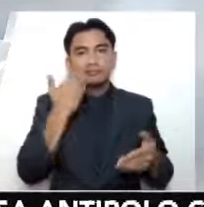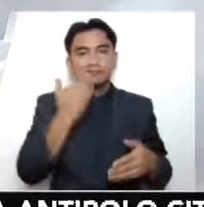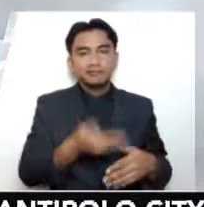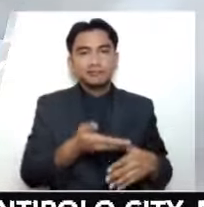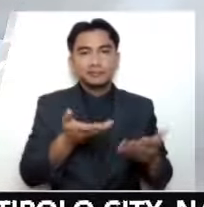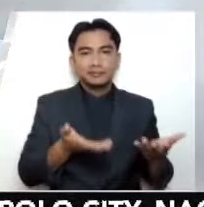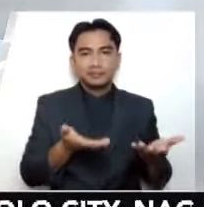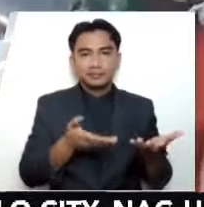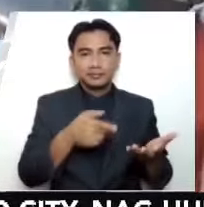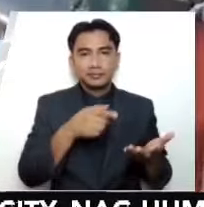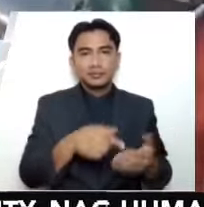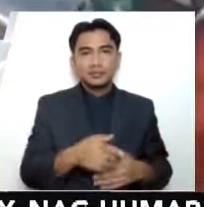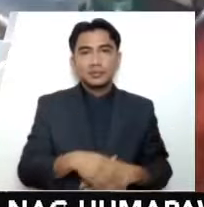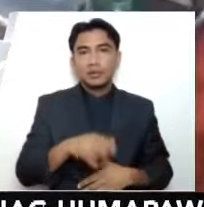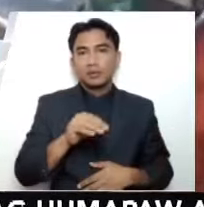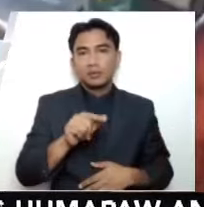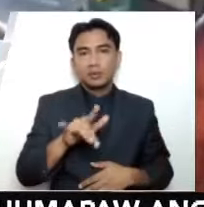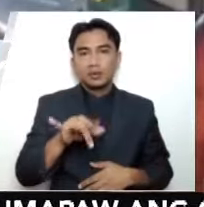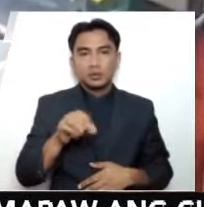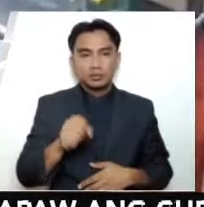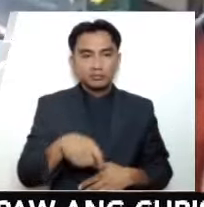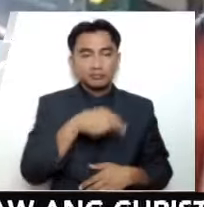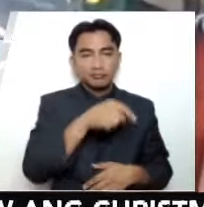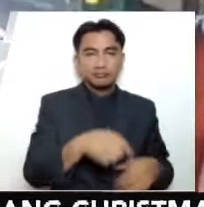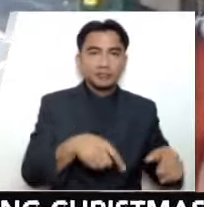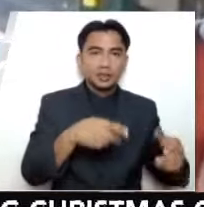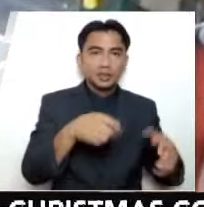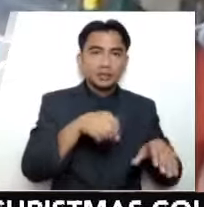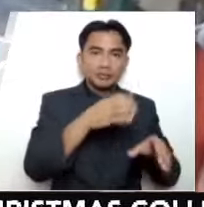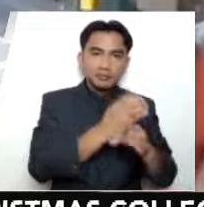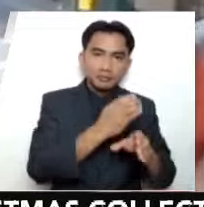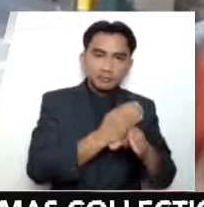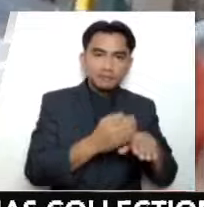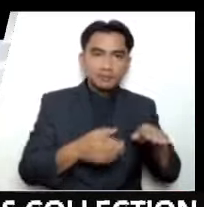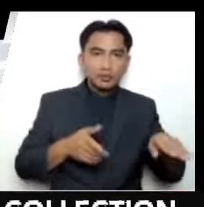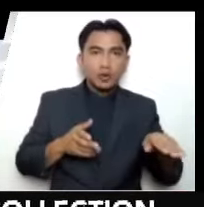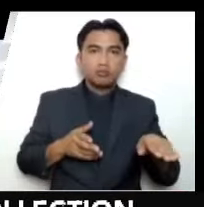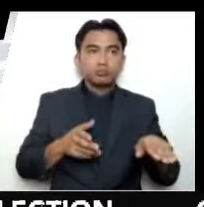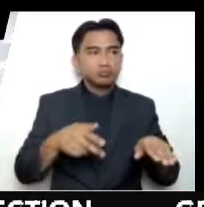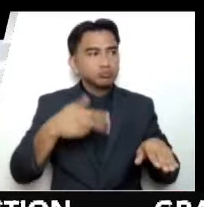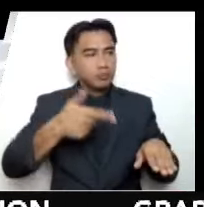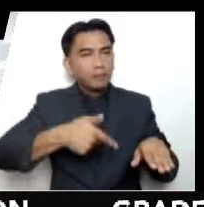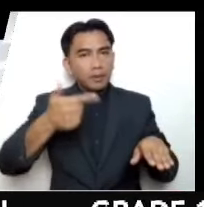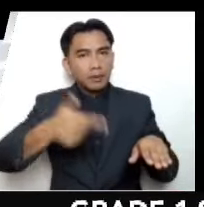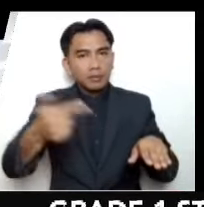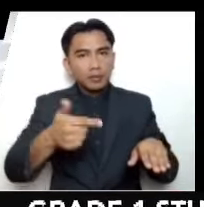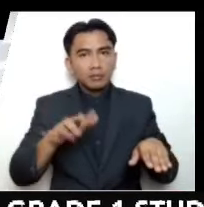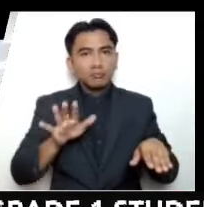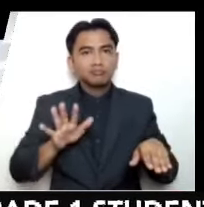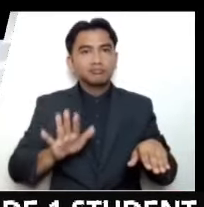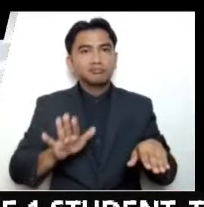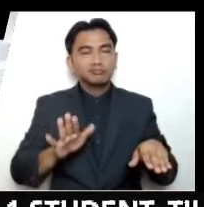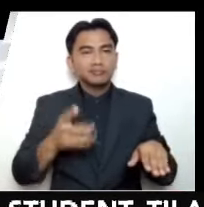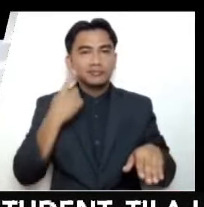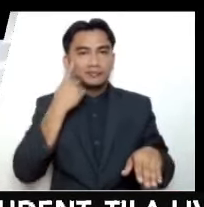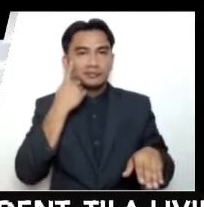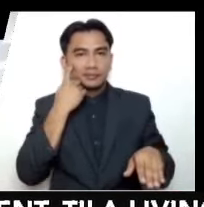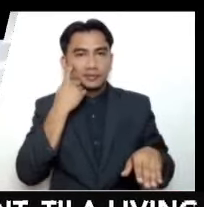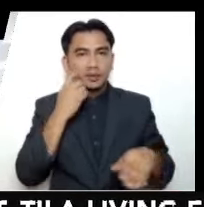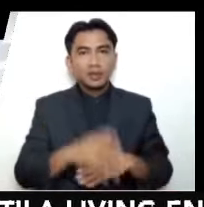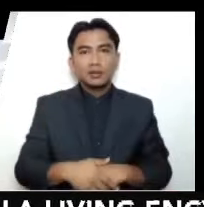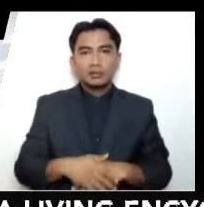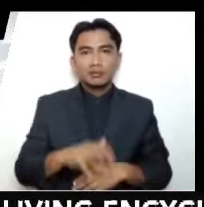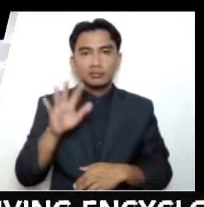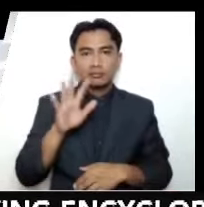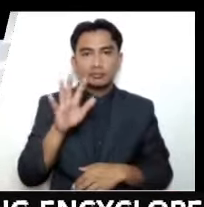Ramil Capistrano at kanyang driver nang pagbabarilin ng hindi patukoy ng mga salarin kaninang alas 5:30 ng